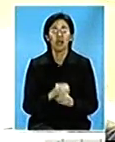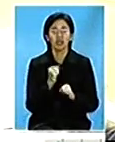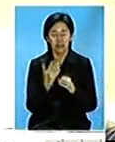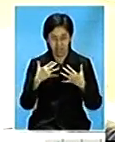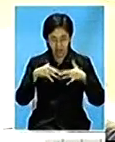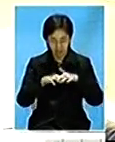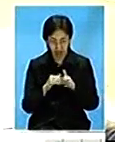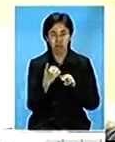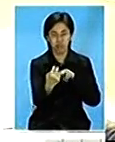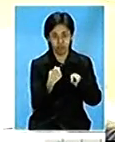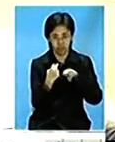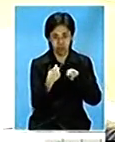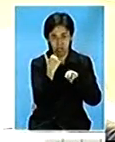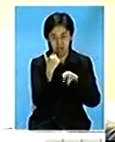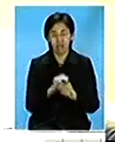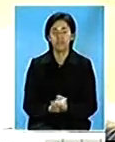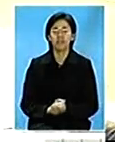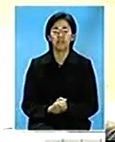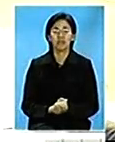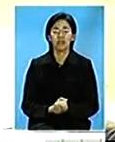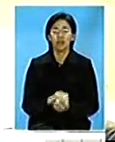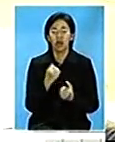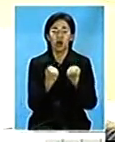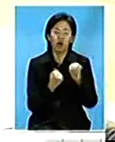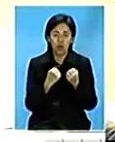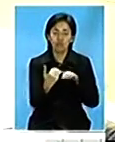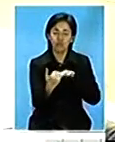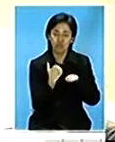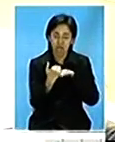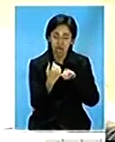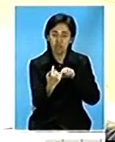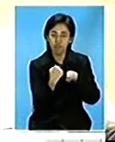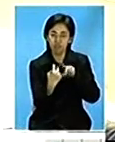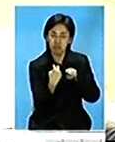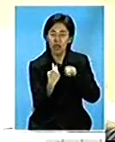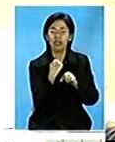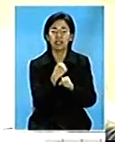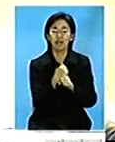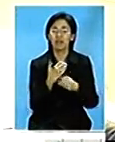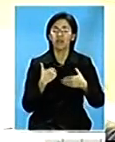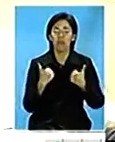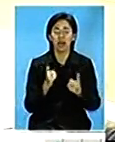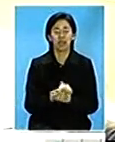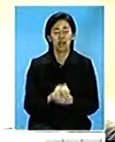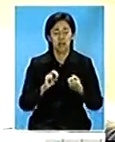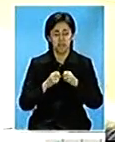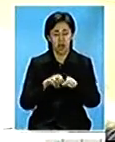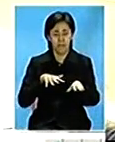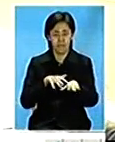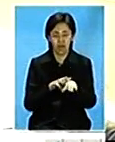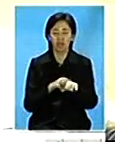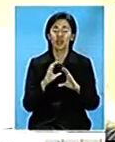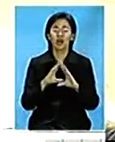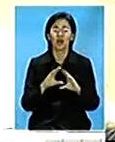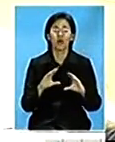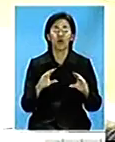4ช่องจราจรตลอดรถก็จะมาสะดวกทางนี้ขึ้นทางนู้นจะไม่แออัดอุบัติเหตุก็จะลดน้อยลง